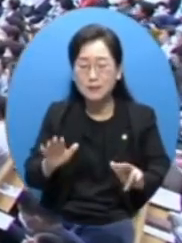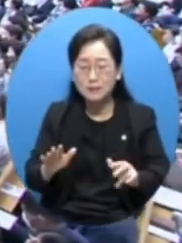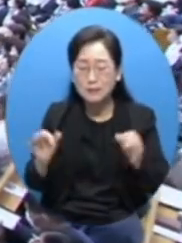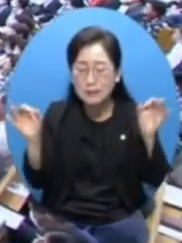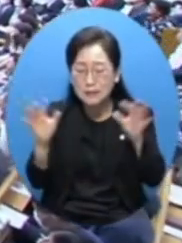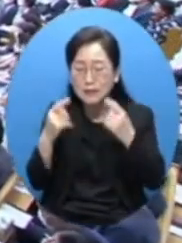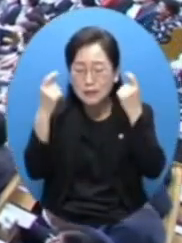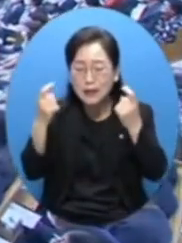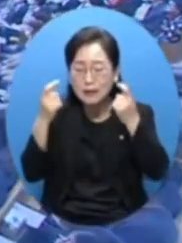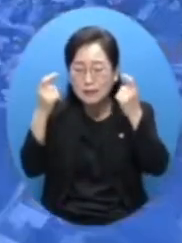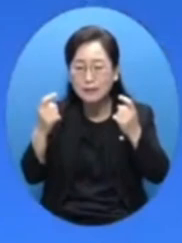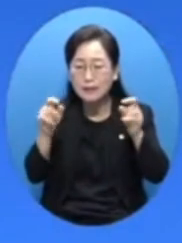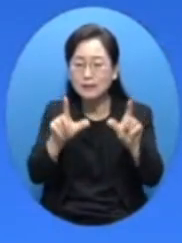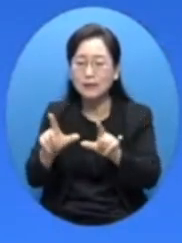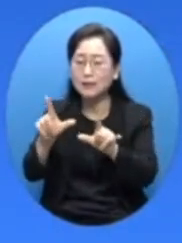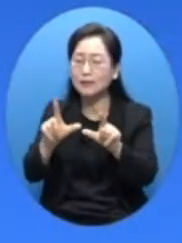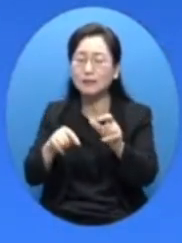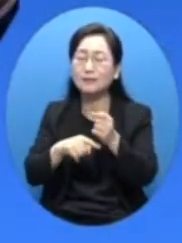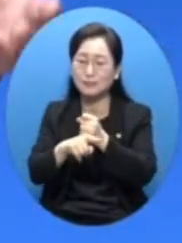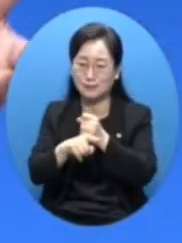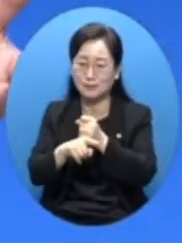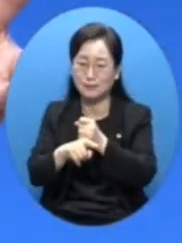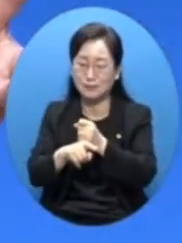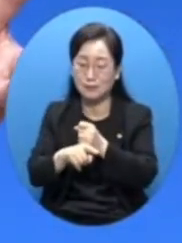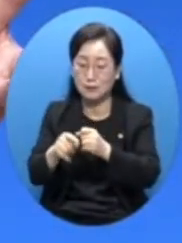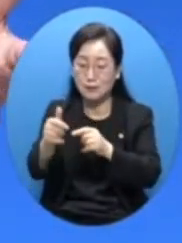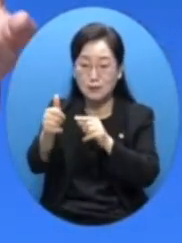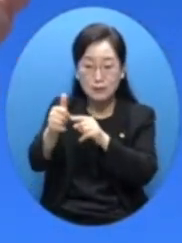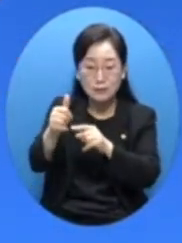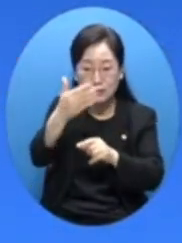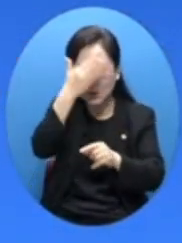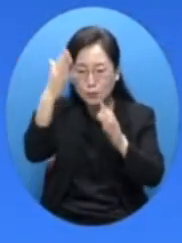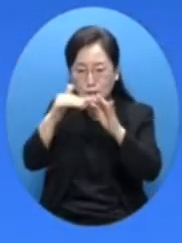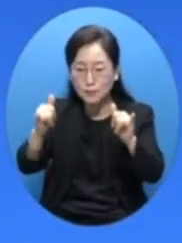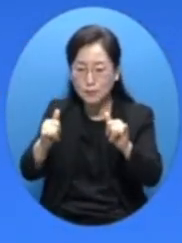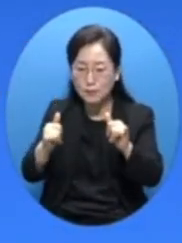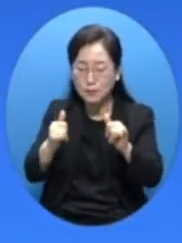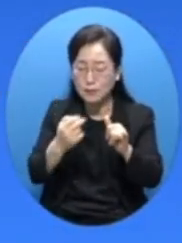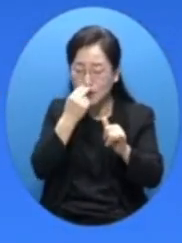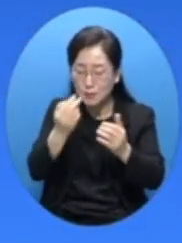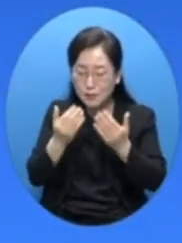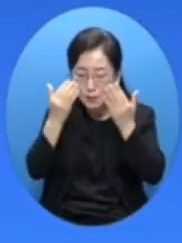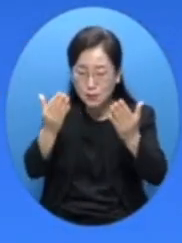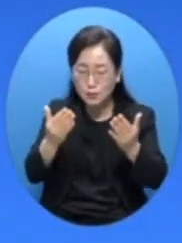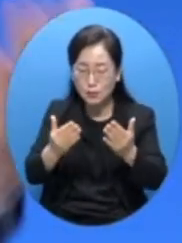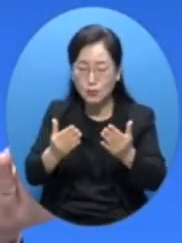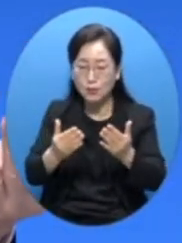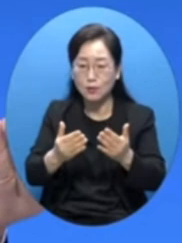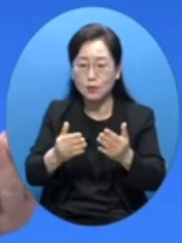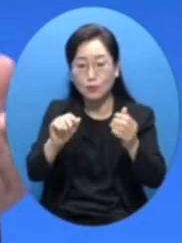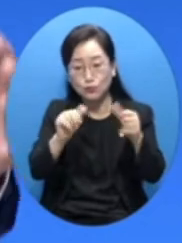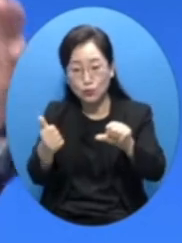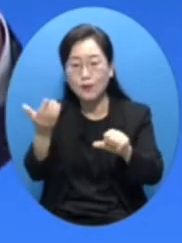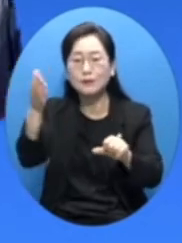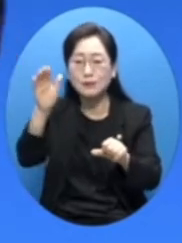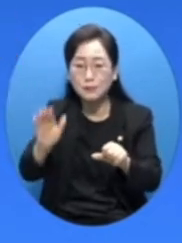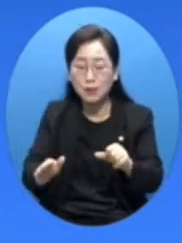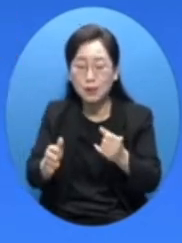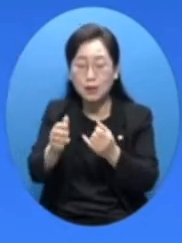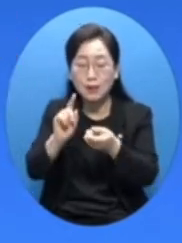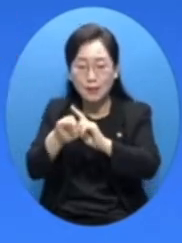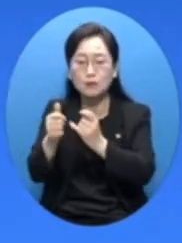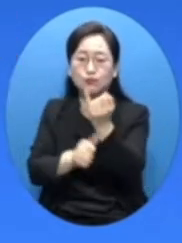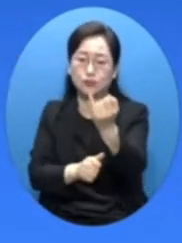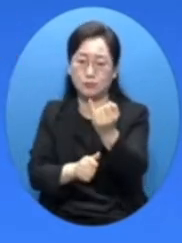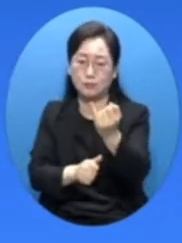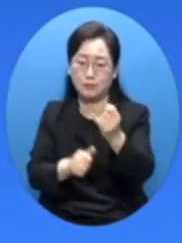삽니다. 이 젊은이들이 자기 삶을 바쳐서 복음을 전해보지도 못하고 찔러 죽었지만 그 부인들이 가서 그 마을 전체를